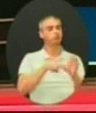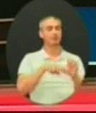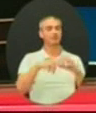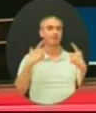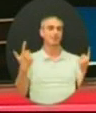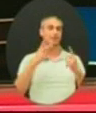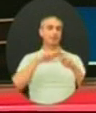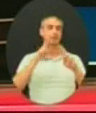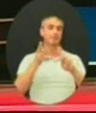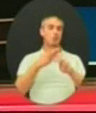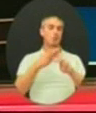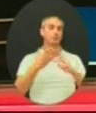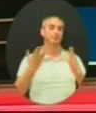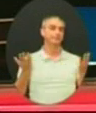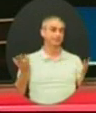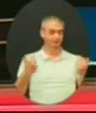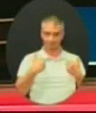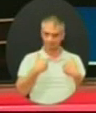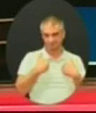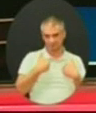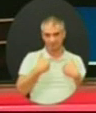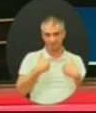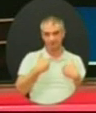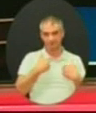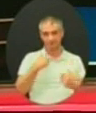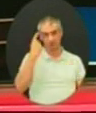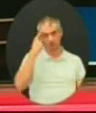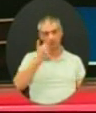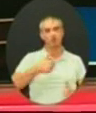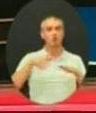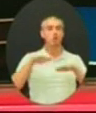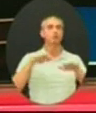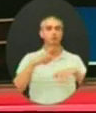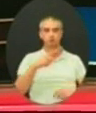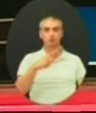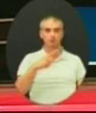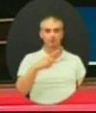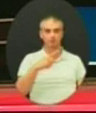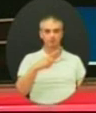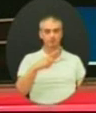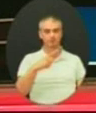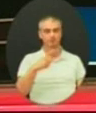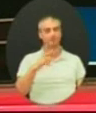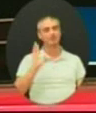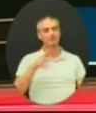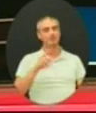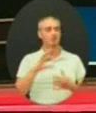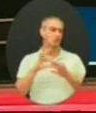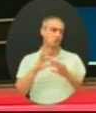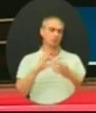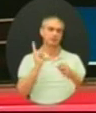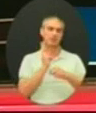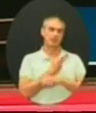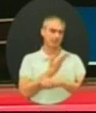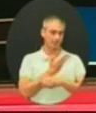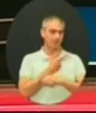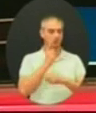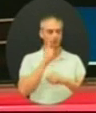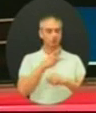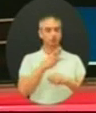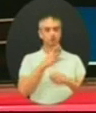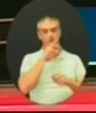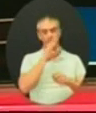בחגיגה הבינלאומית. אני מניח שראש הממשלה ייכנס עם, יהיה לו את הנוסחה הרגילה שלו, יהיה שם